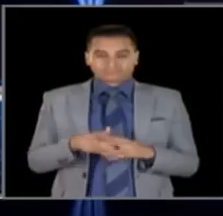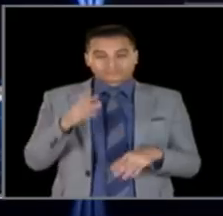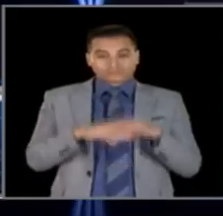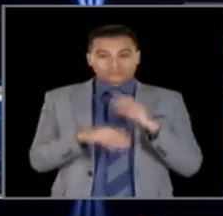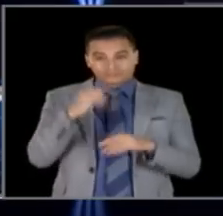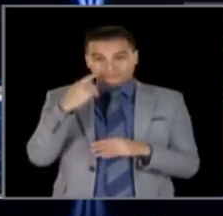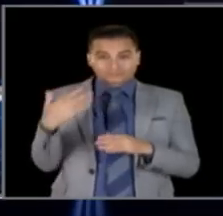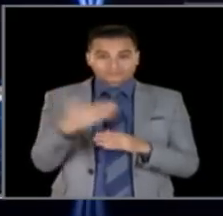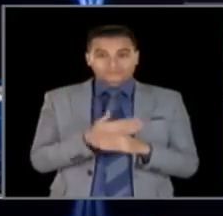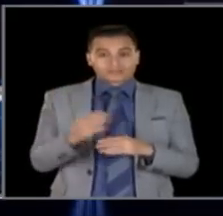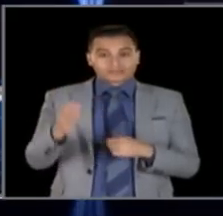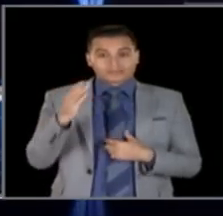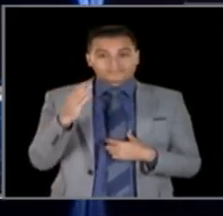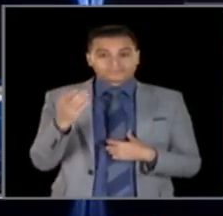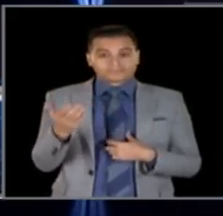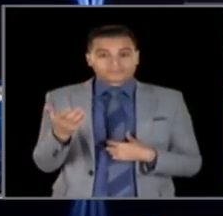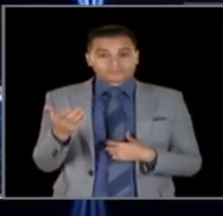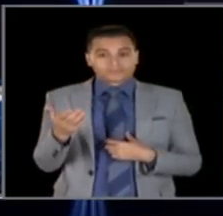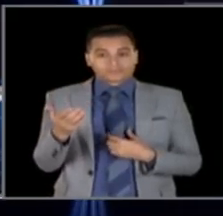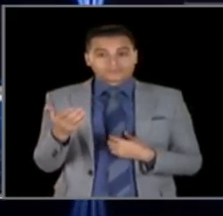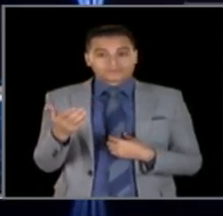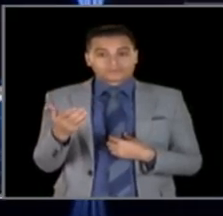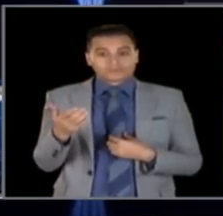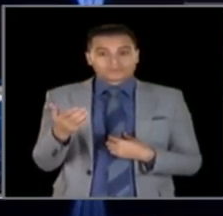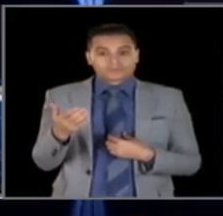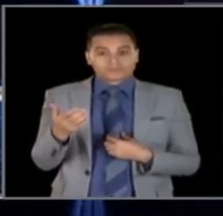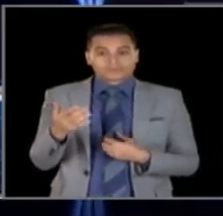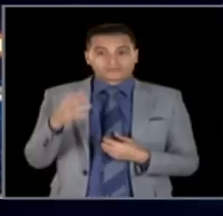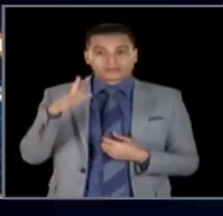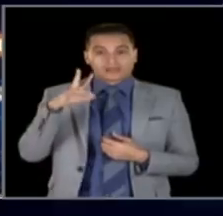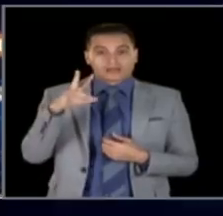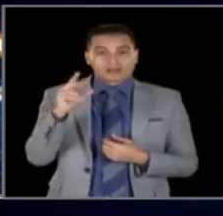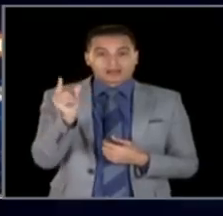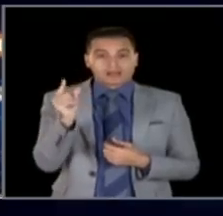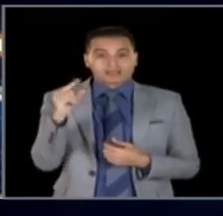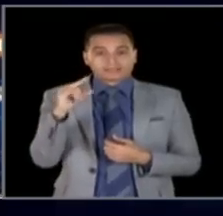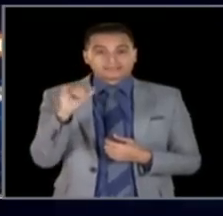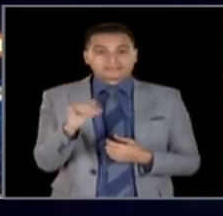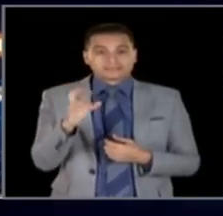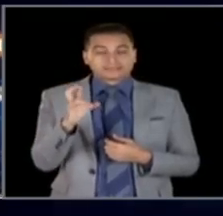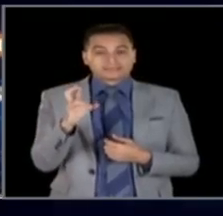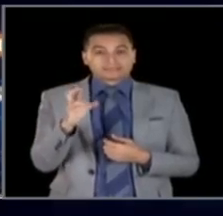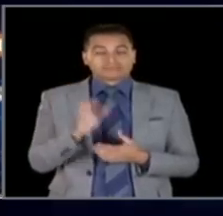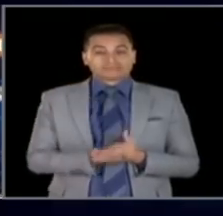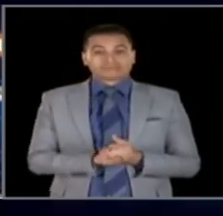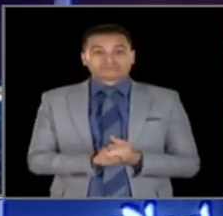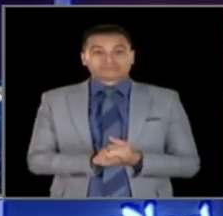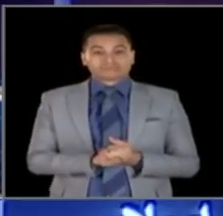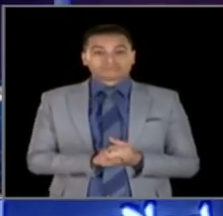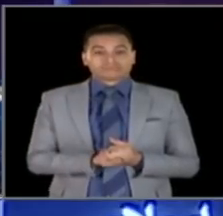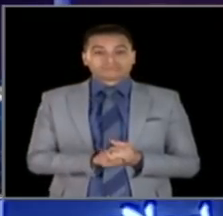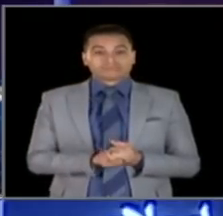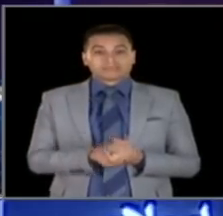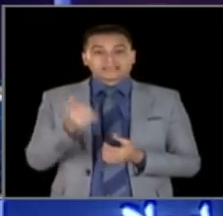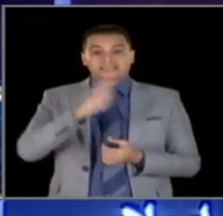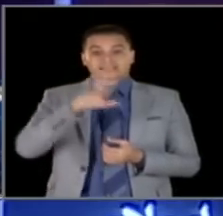في إجابة؟ إن شاء الله. في الأنديز إن شاء الله. الأنديز.